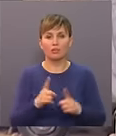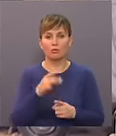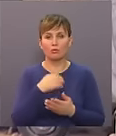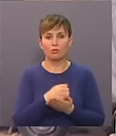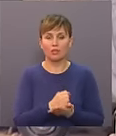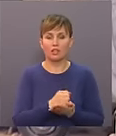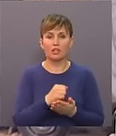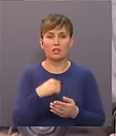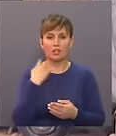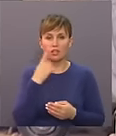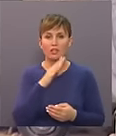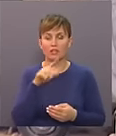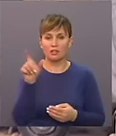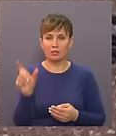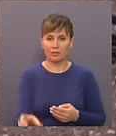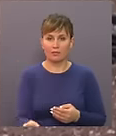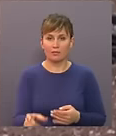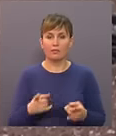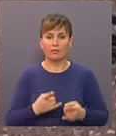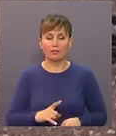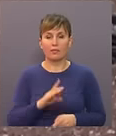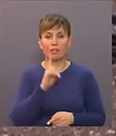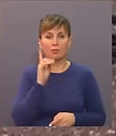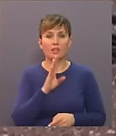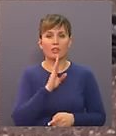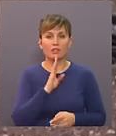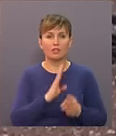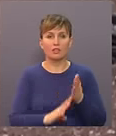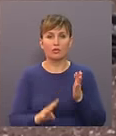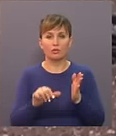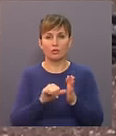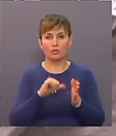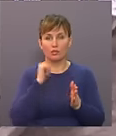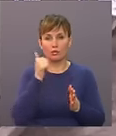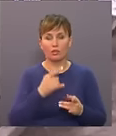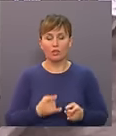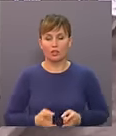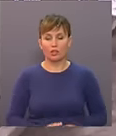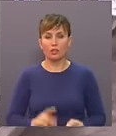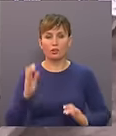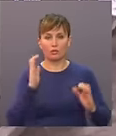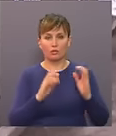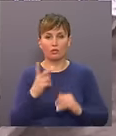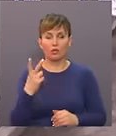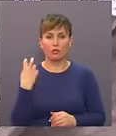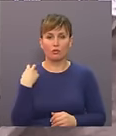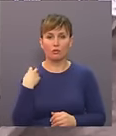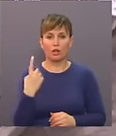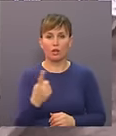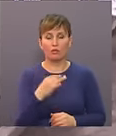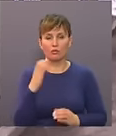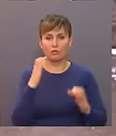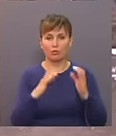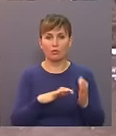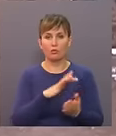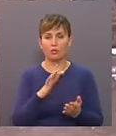установила личность роженицы. Ею оказалась молодая девушка 96-го года рождения, студентка второго курса одного из вузов